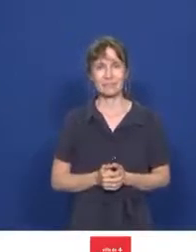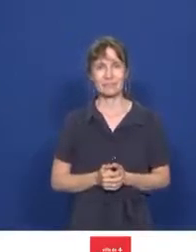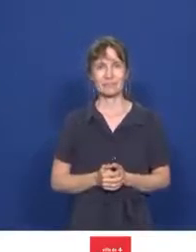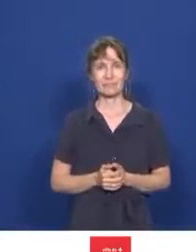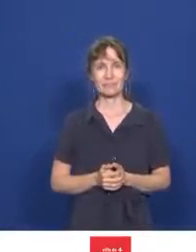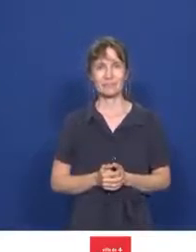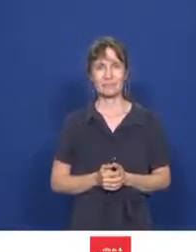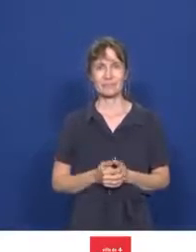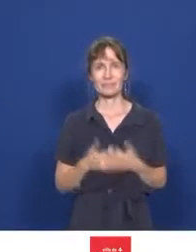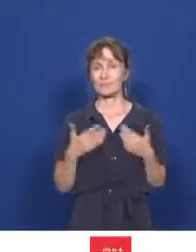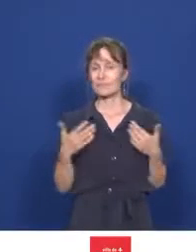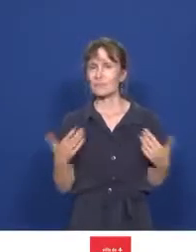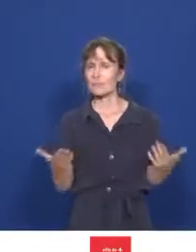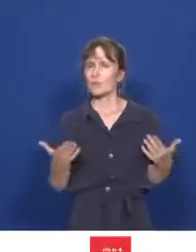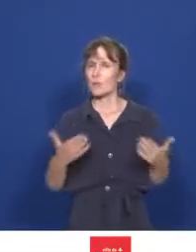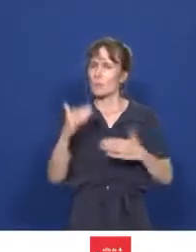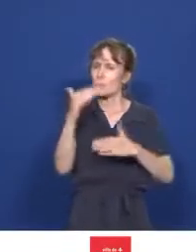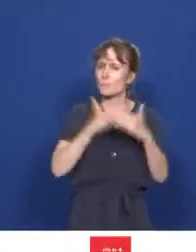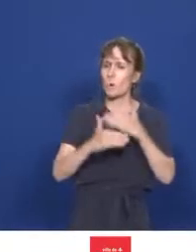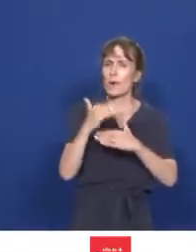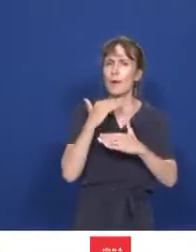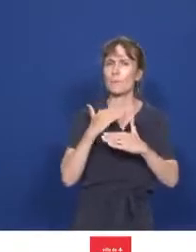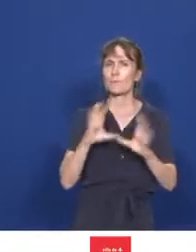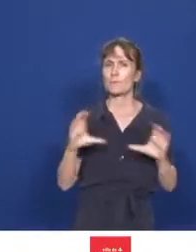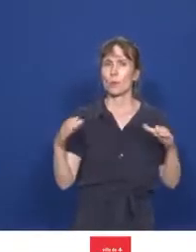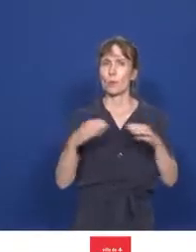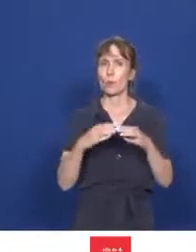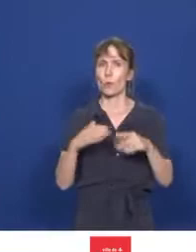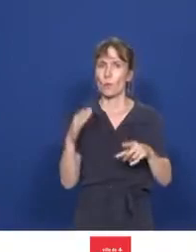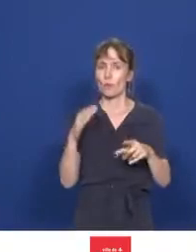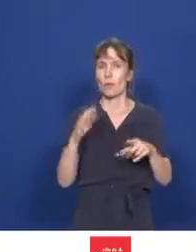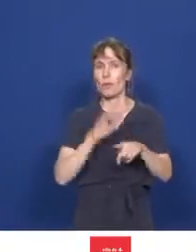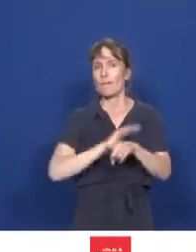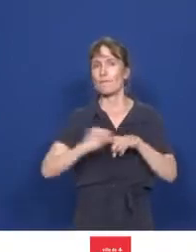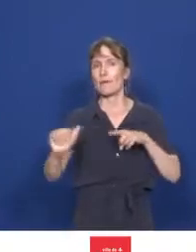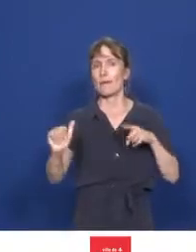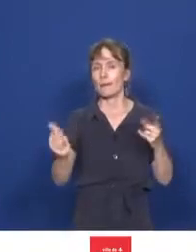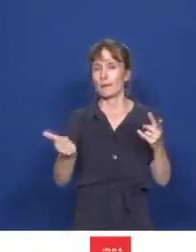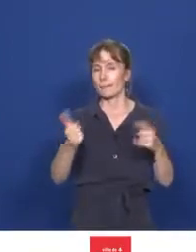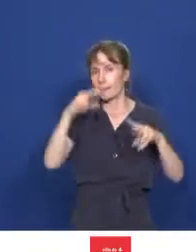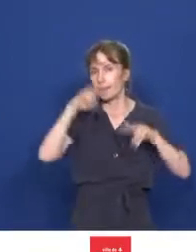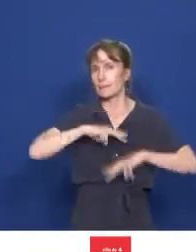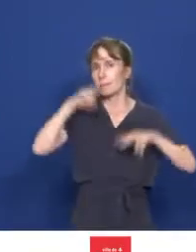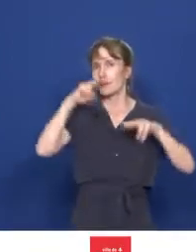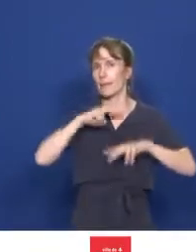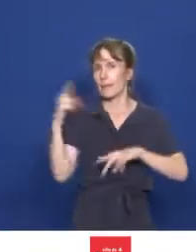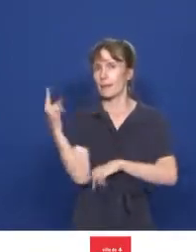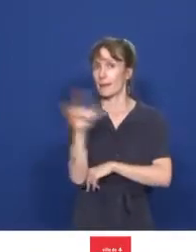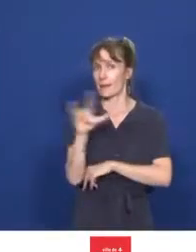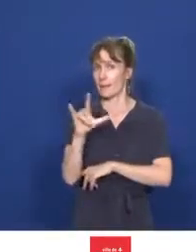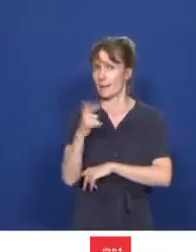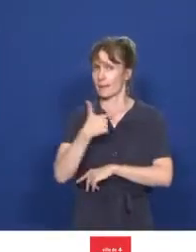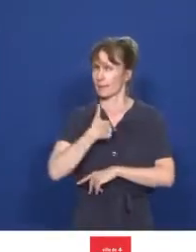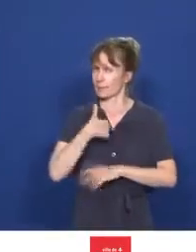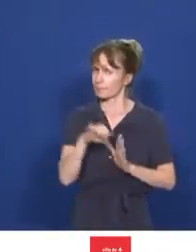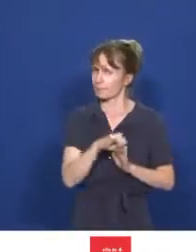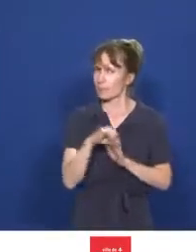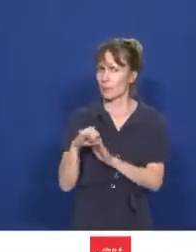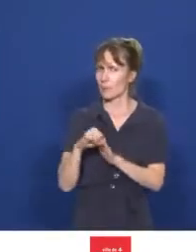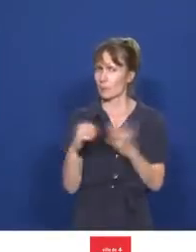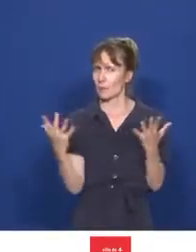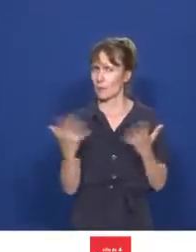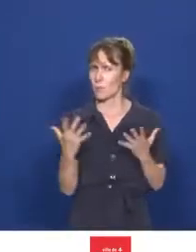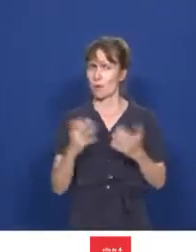programme de faire respirer l'île, nous étions extrêmement attachés à la question de l'évaluation des politiques publiques, et